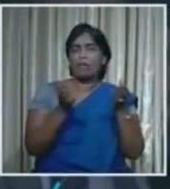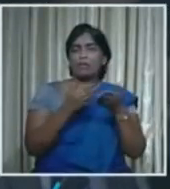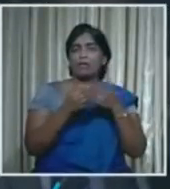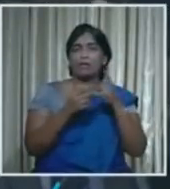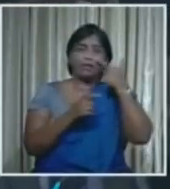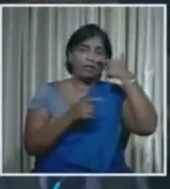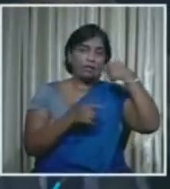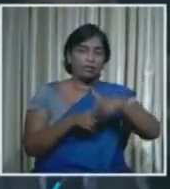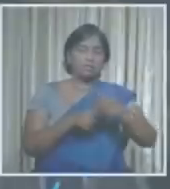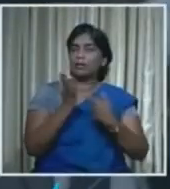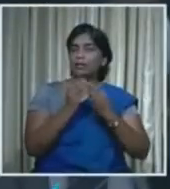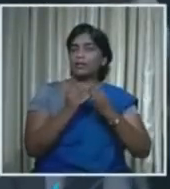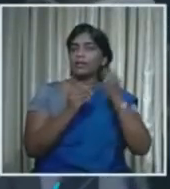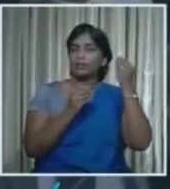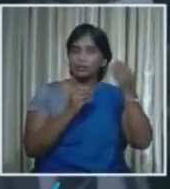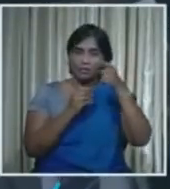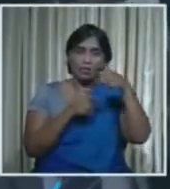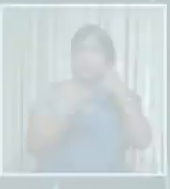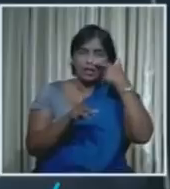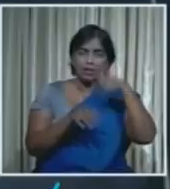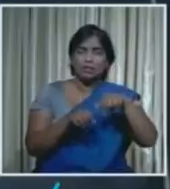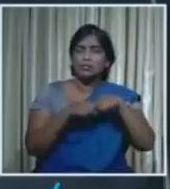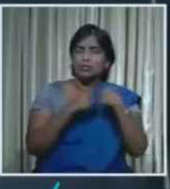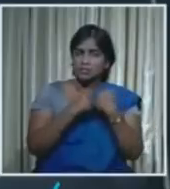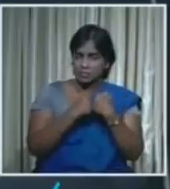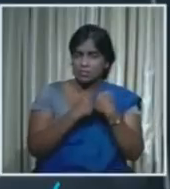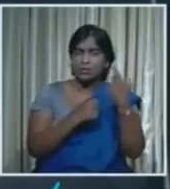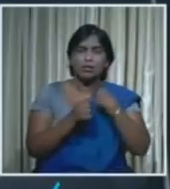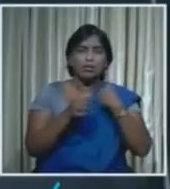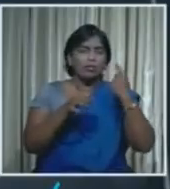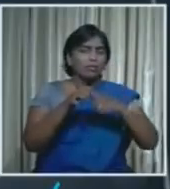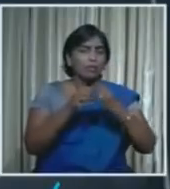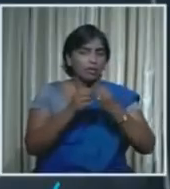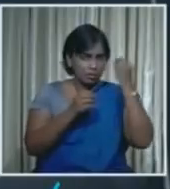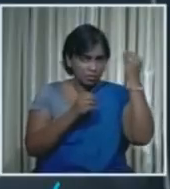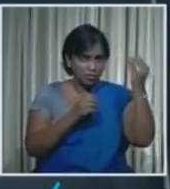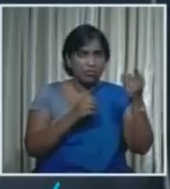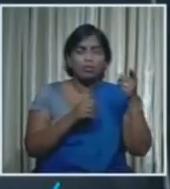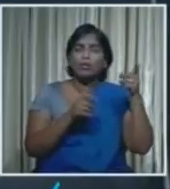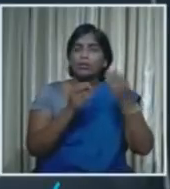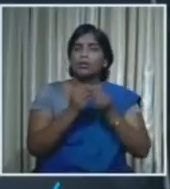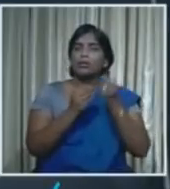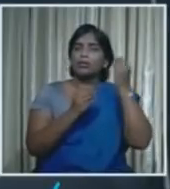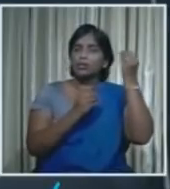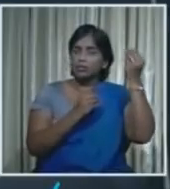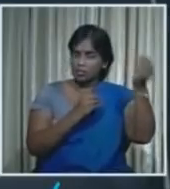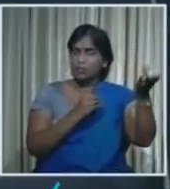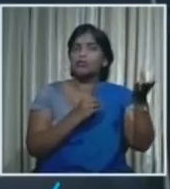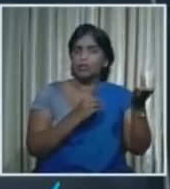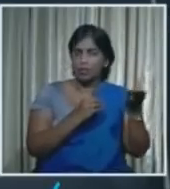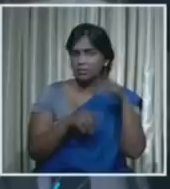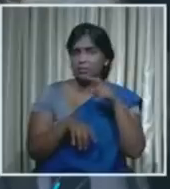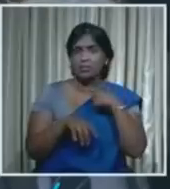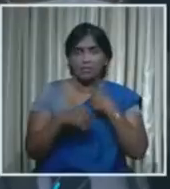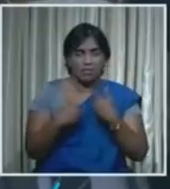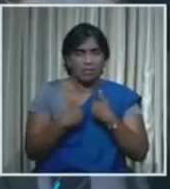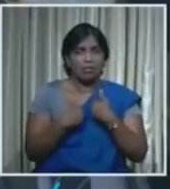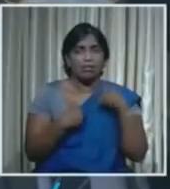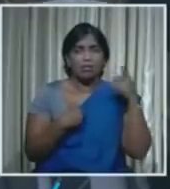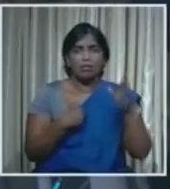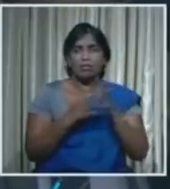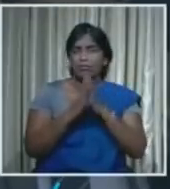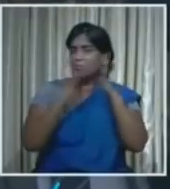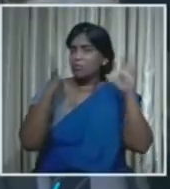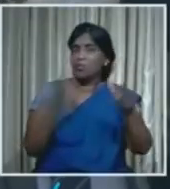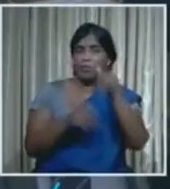මේ ටෙන්ඩරේ ලබා දුන්නා කනිස් තෙල් සංස්ථාවෙන් මේ ටෙන්ඩරේ දුන්නද සමාගමක් නිසා තමයි සමාගමට ටෙන්ඩරේ ප්‍රදානය කරලා තියෙන්නේ මේක මහ